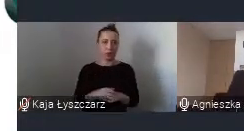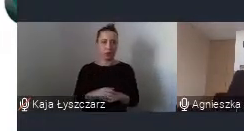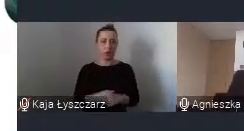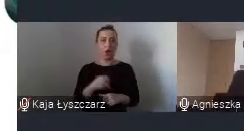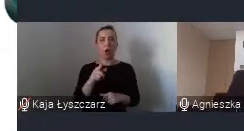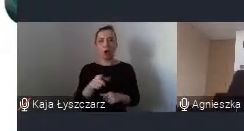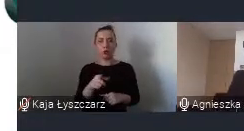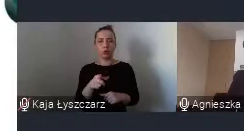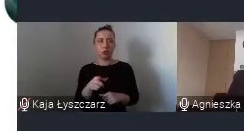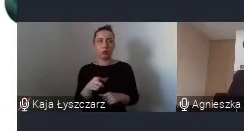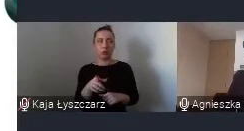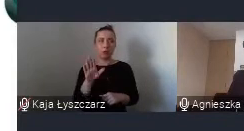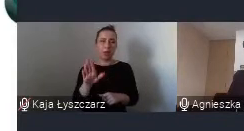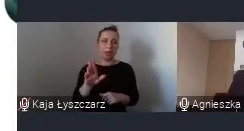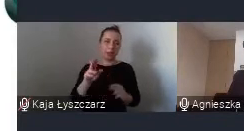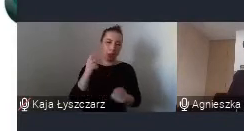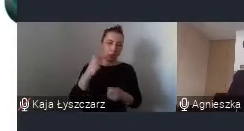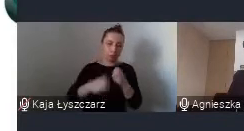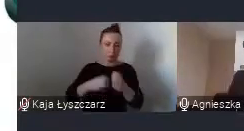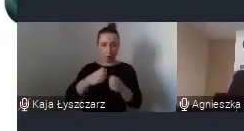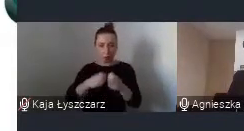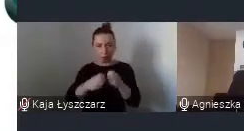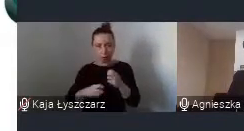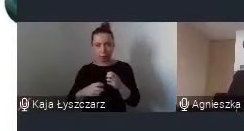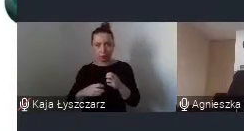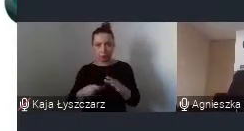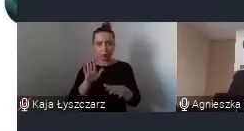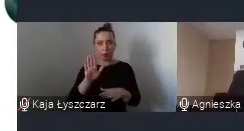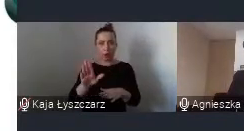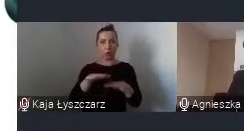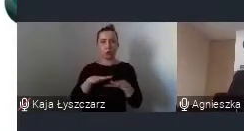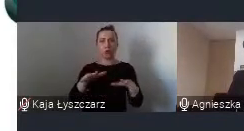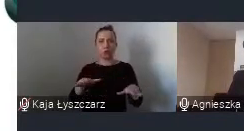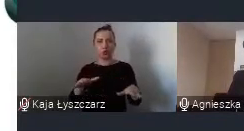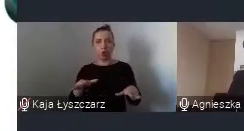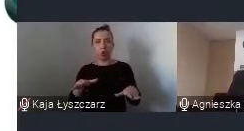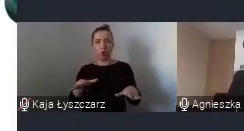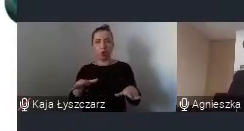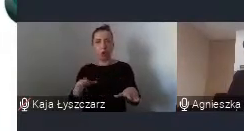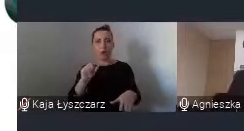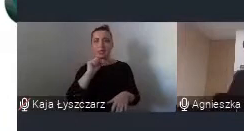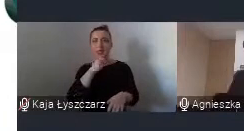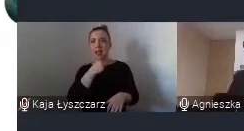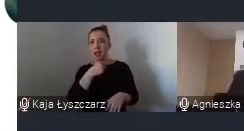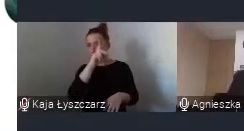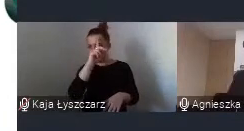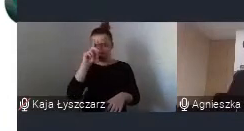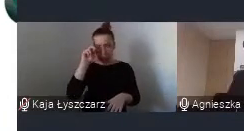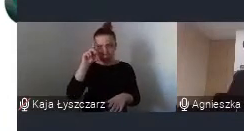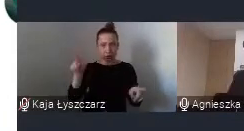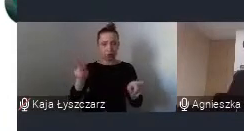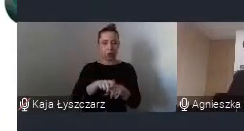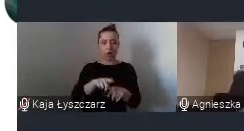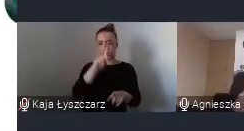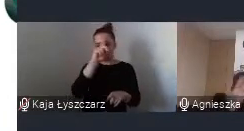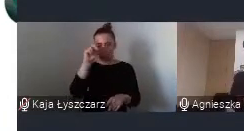takie wyzwanie, że w związku z tym, że mierzą się z dużą emigracją i starzejącym się społeczeństwem, a